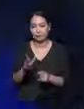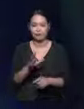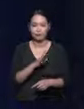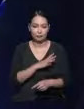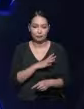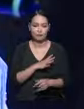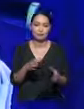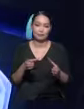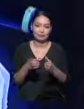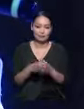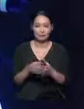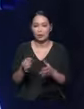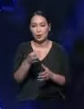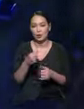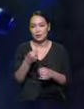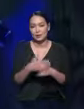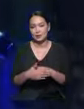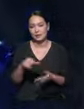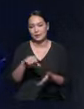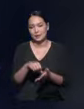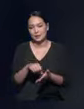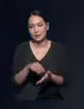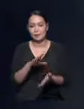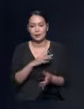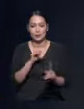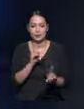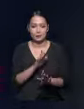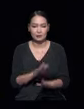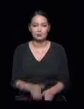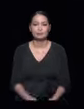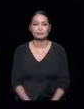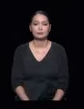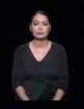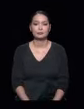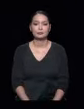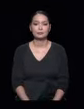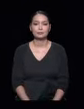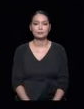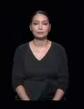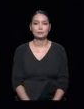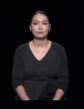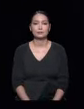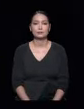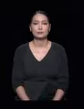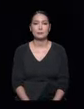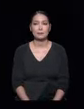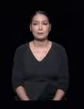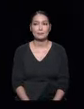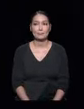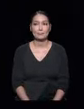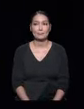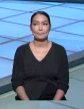коллективов областного центра и столицы. Анастасия Дроняк, Евгений Мутль, Астана Таймс, Североказахстанская область.